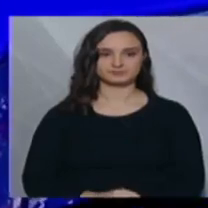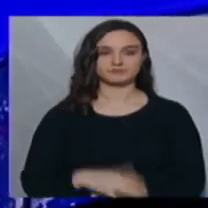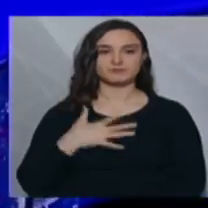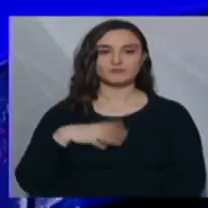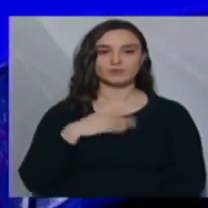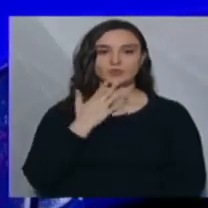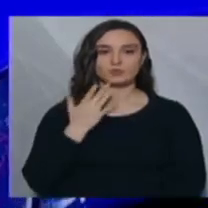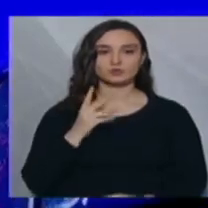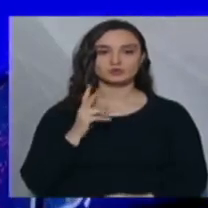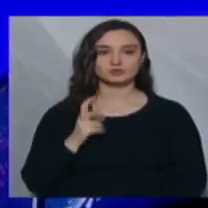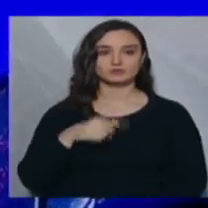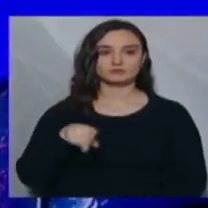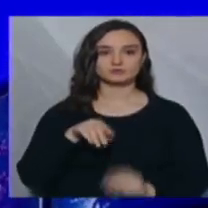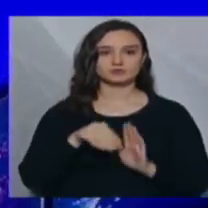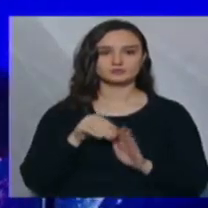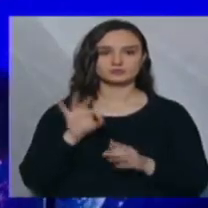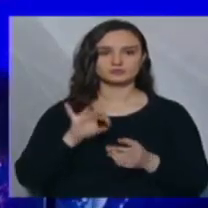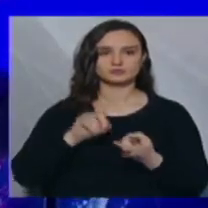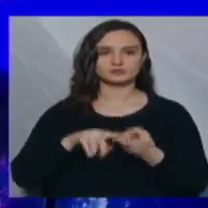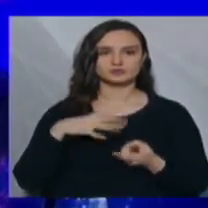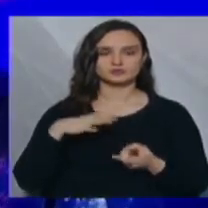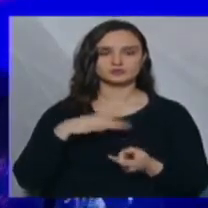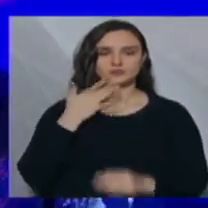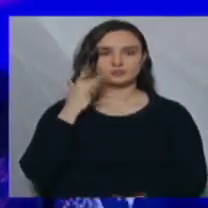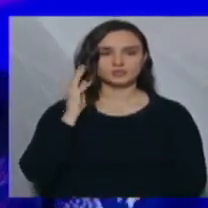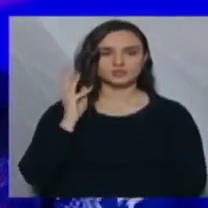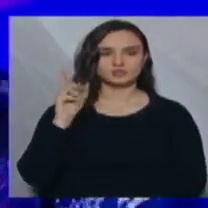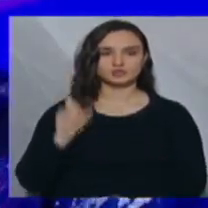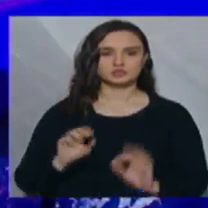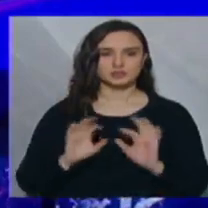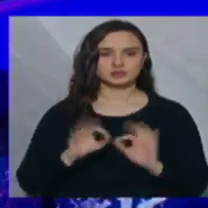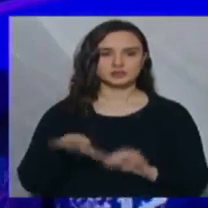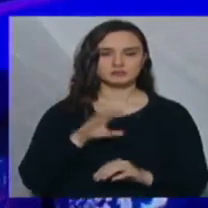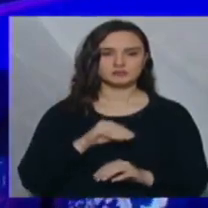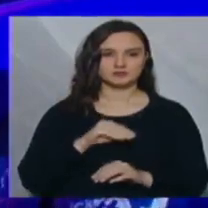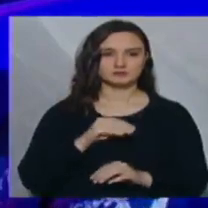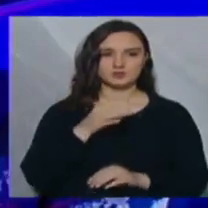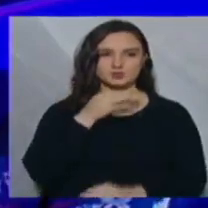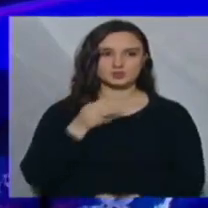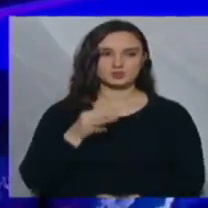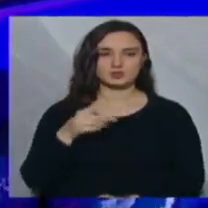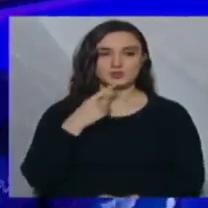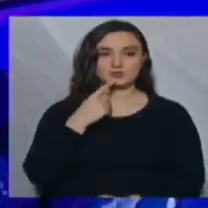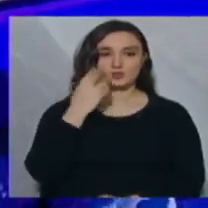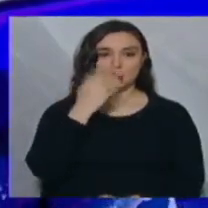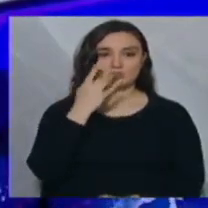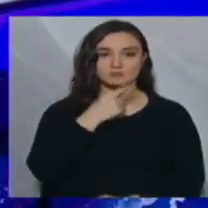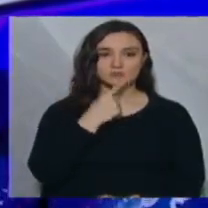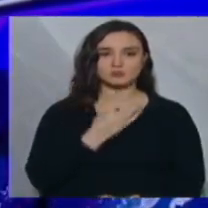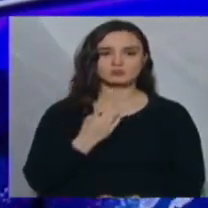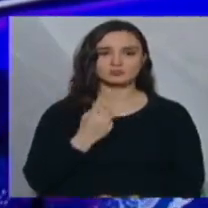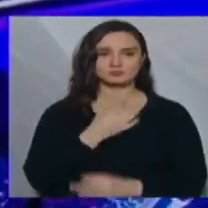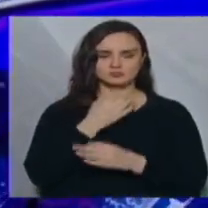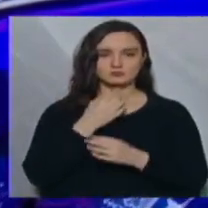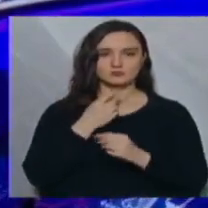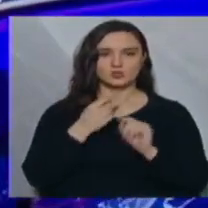ქართული პოლიტიკური სპექტრი არჩევნებთან დაკავშირებით საქართველოს შეერთებული შტატების ელჩის განცხადებას აფასებს. მმართველ პარტიაში ამბობენ, რომ ელჩმა ცალსახად მოუწოდა